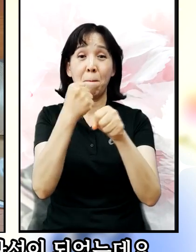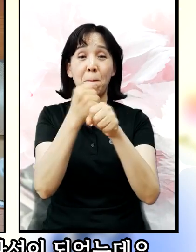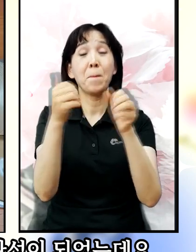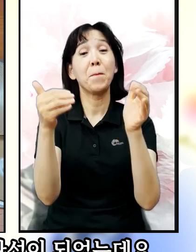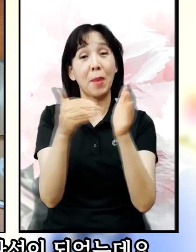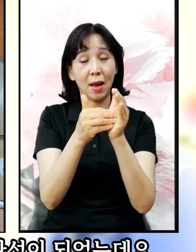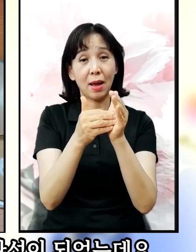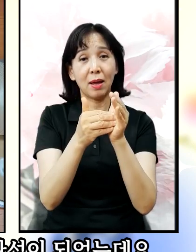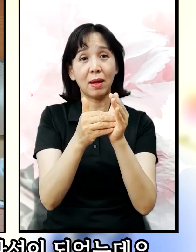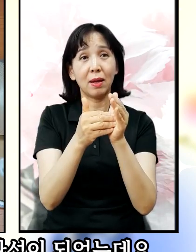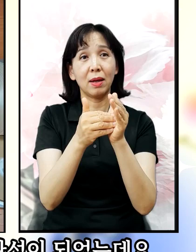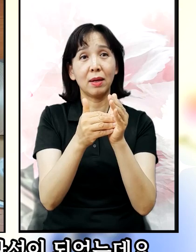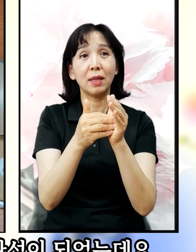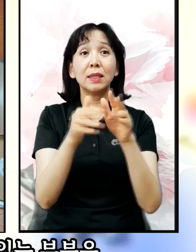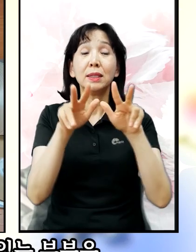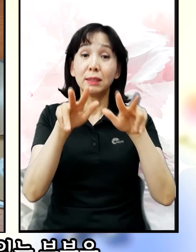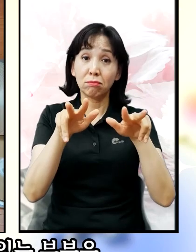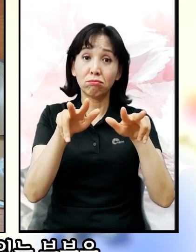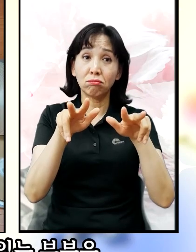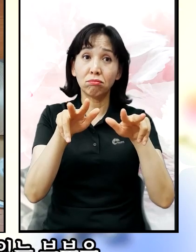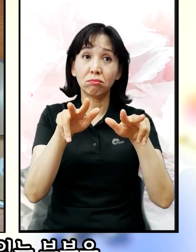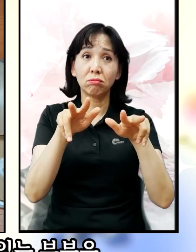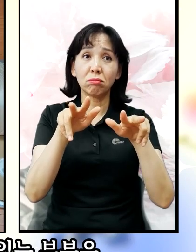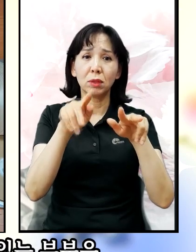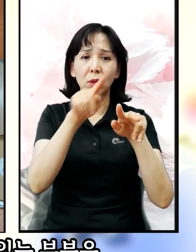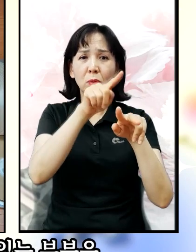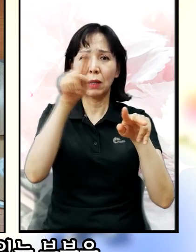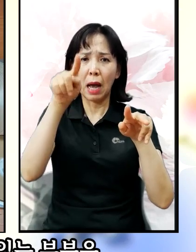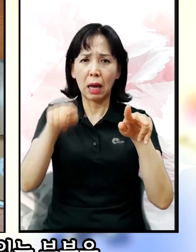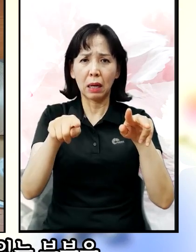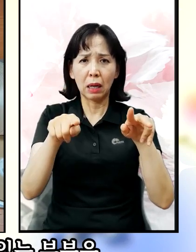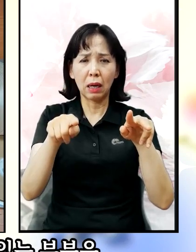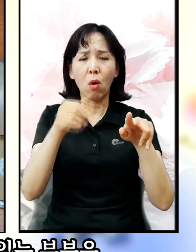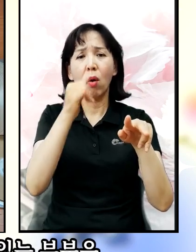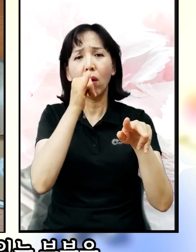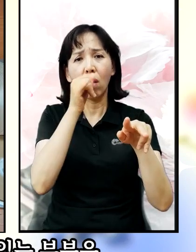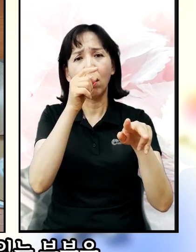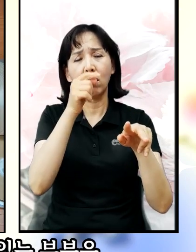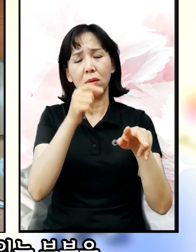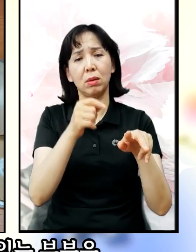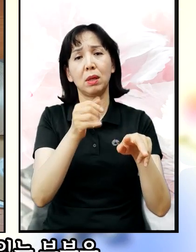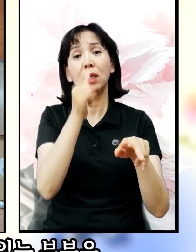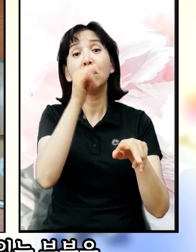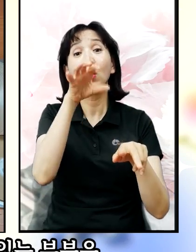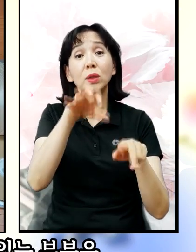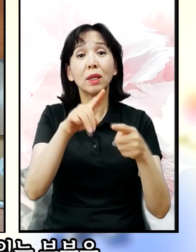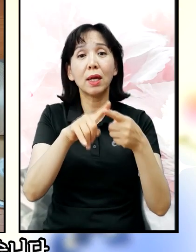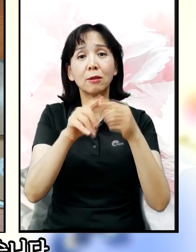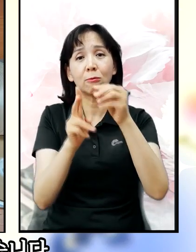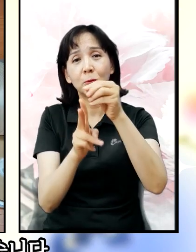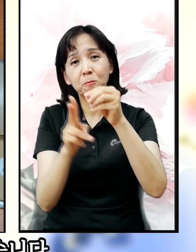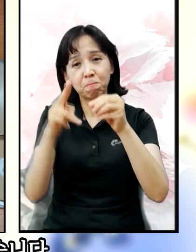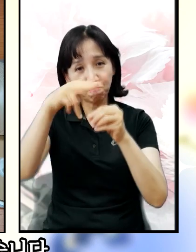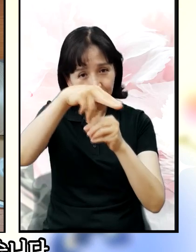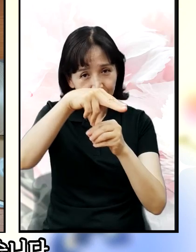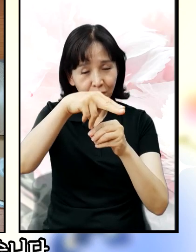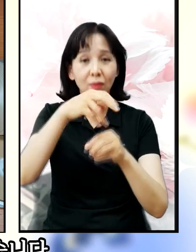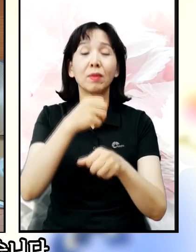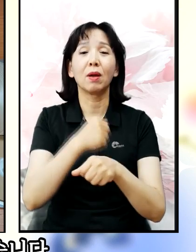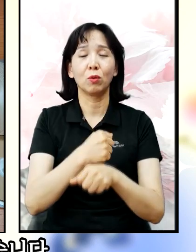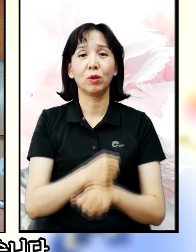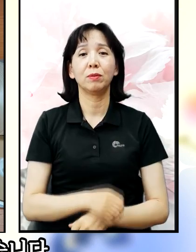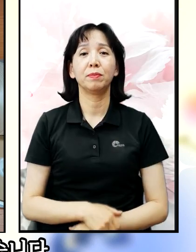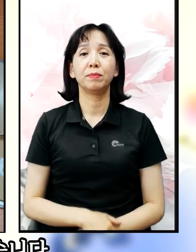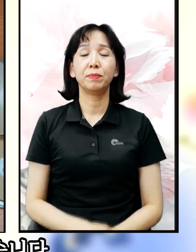완성이 되었는데요. 지금 우리가 여기 너무 각이 지어 있는 부분은 동그랗게